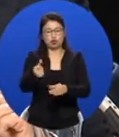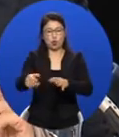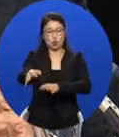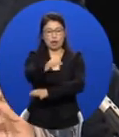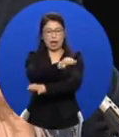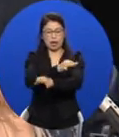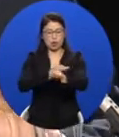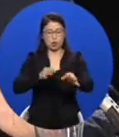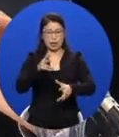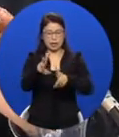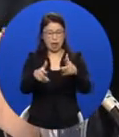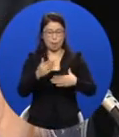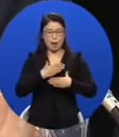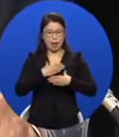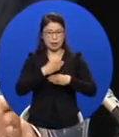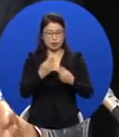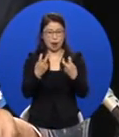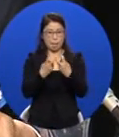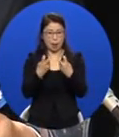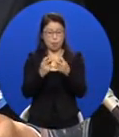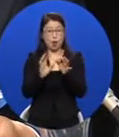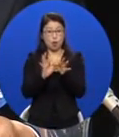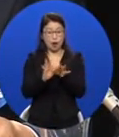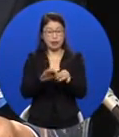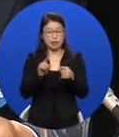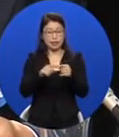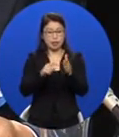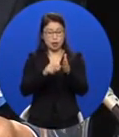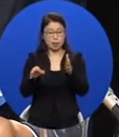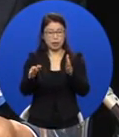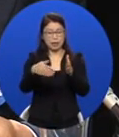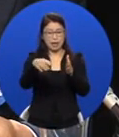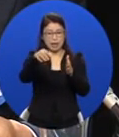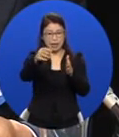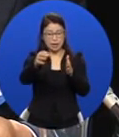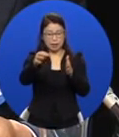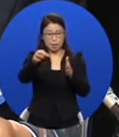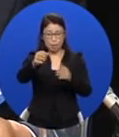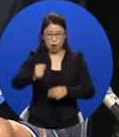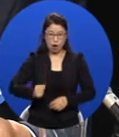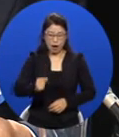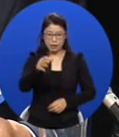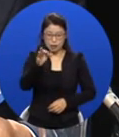사업을 해서 이제 그 면세점 및 카지노 수익의